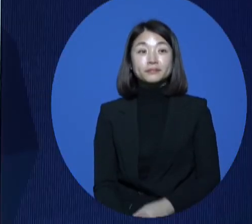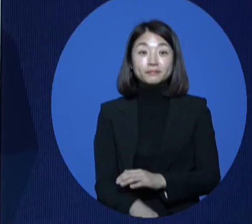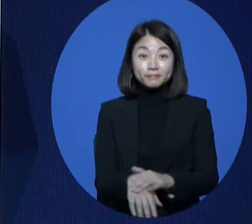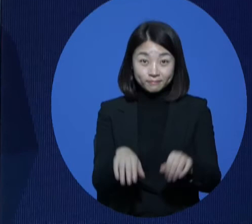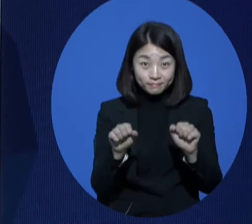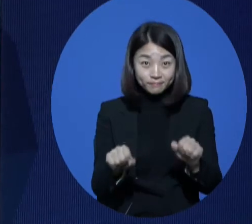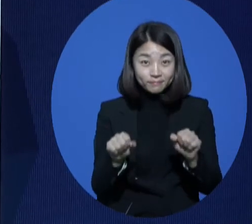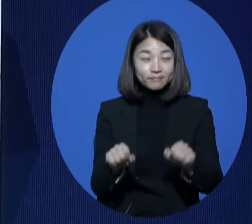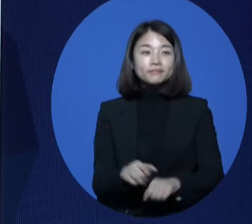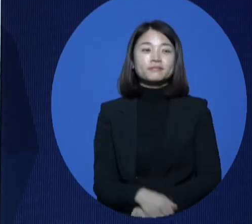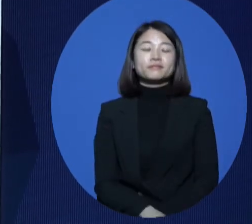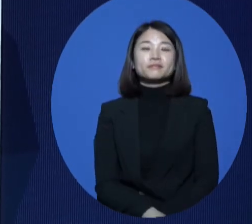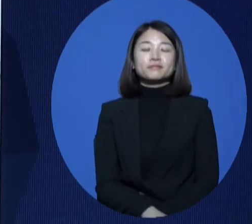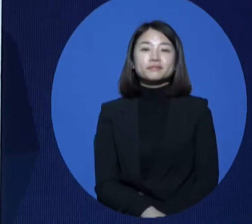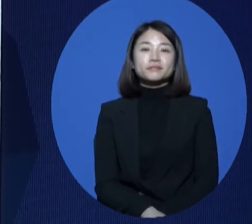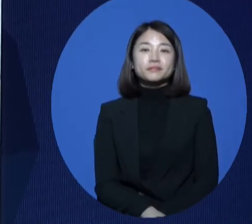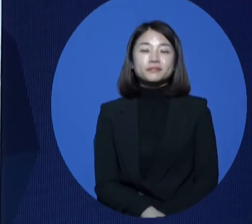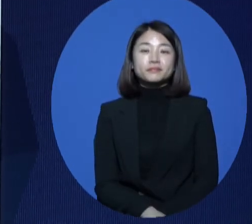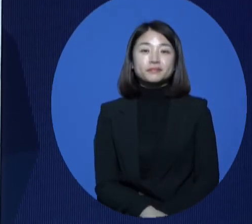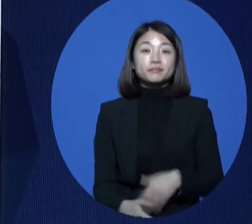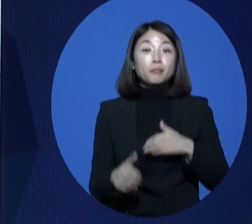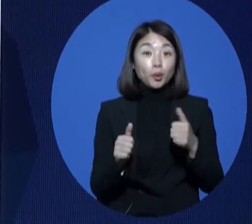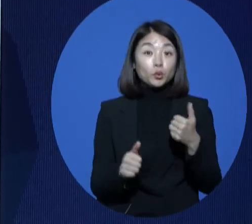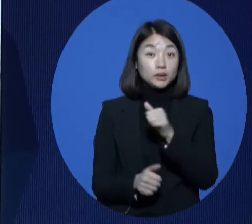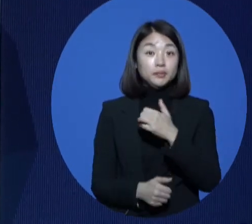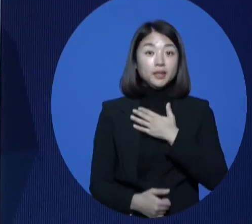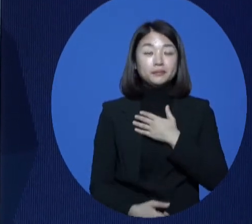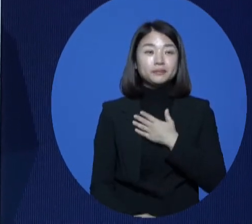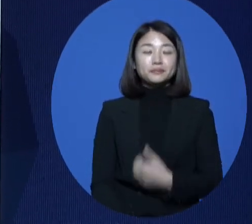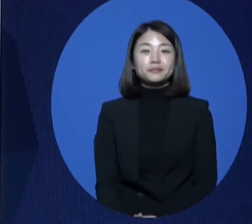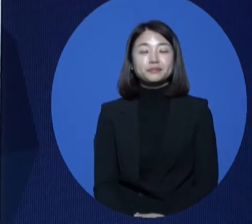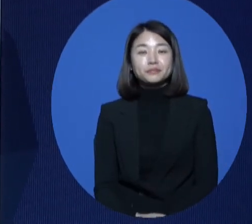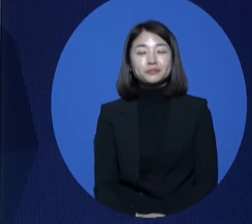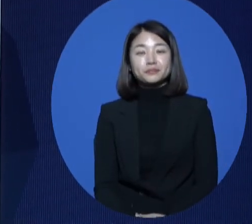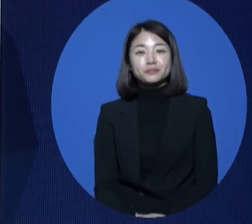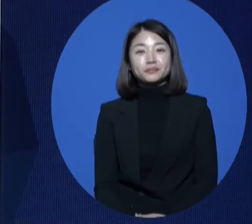네, 안녕하세요. 이주원 변호사입니다.